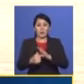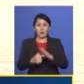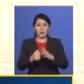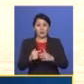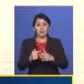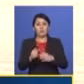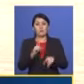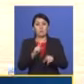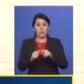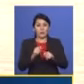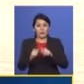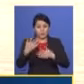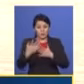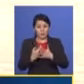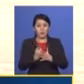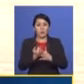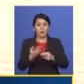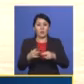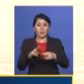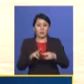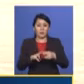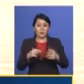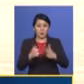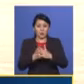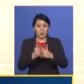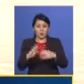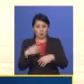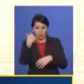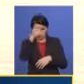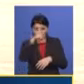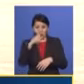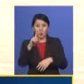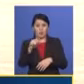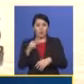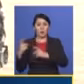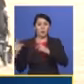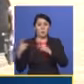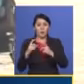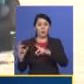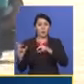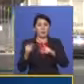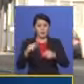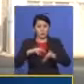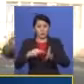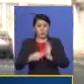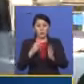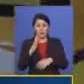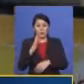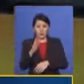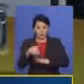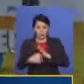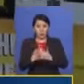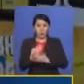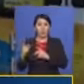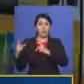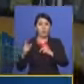рет тестілеуден өте сәтті өтті. Сол себепті жылдың аяғына дейін 100-ге жуық осындай автобус әкелу жоспарда бар. Айта кету керек, жаңа